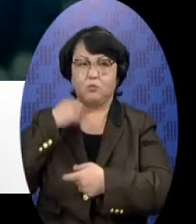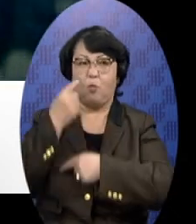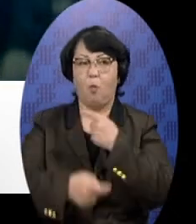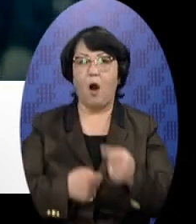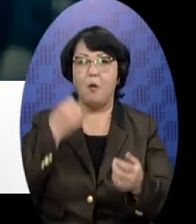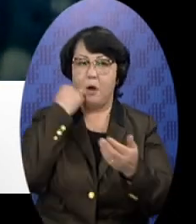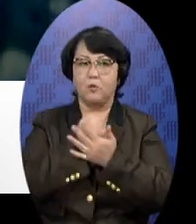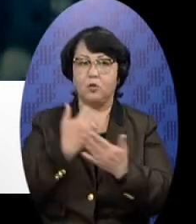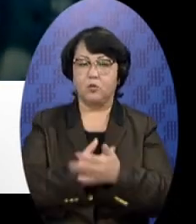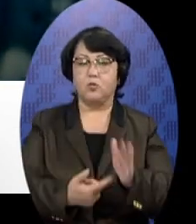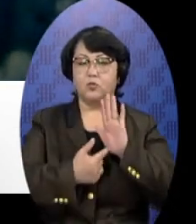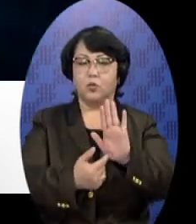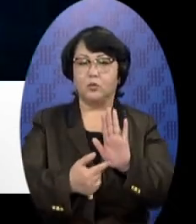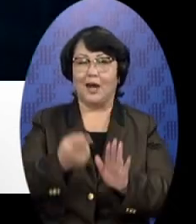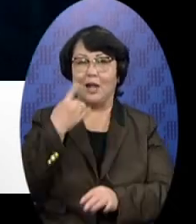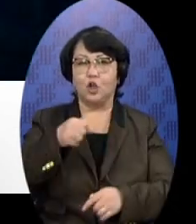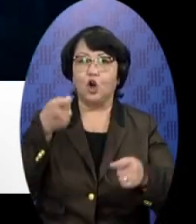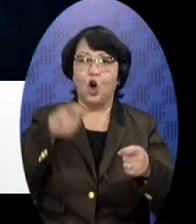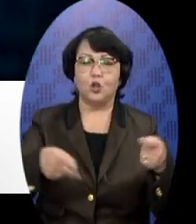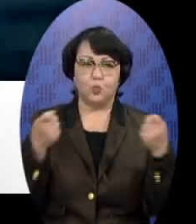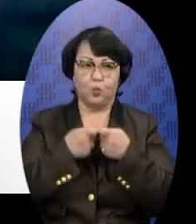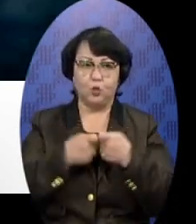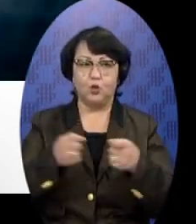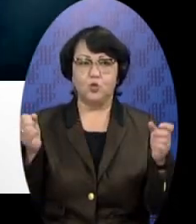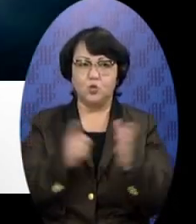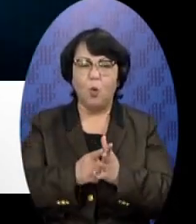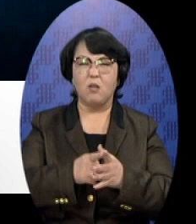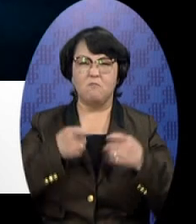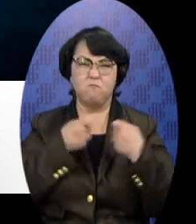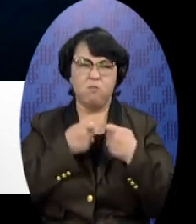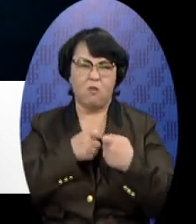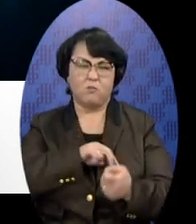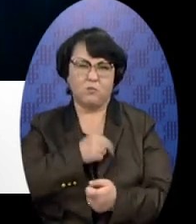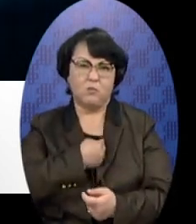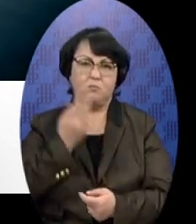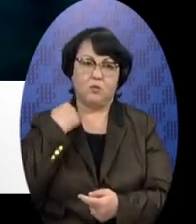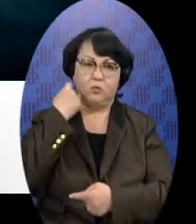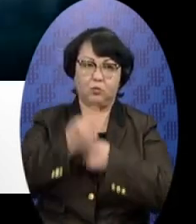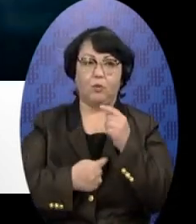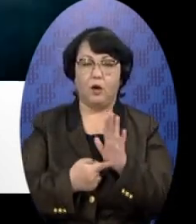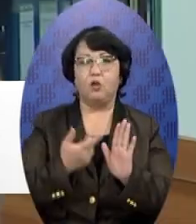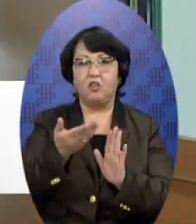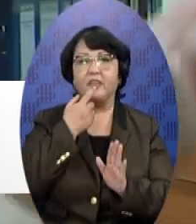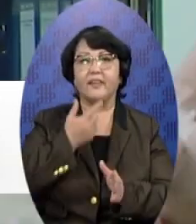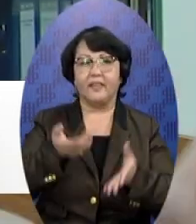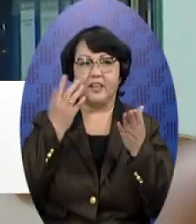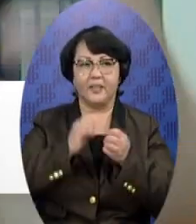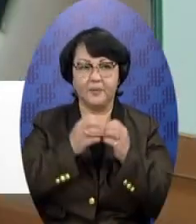Түүнчлэн халахын голын тулалдаанд чухал үүрэг гүйцэтгэсэн үйл явдлуудыг үзэгчдэд хүргэнэ гэж байлаа.